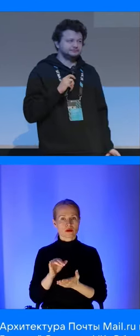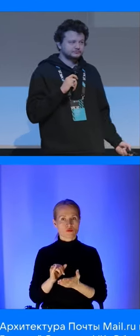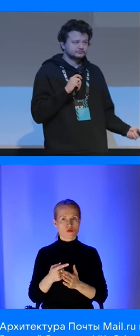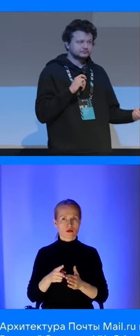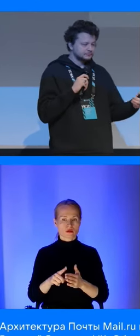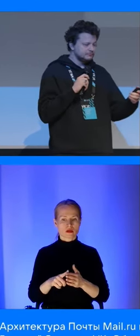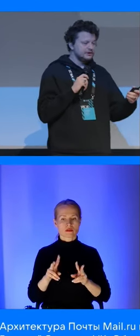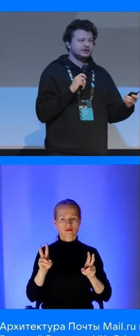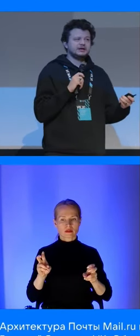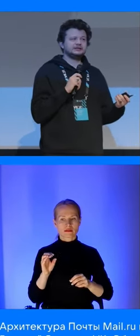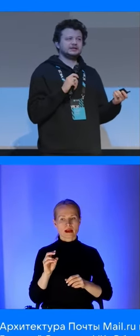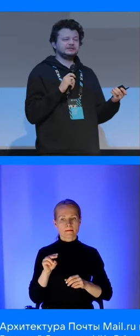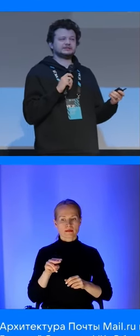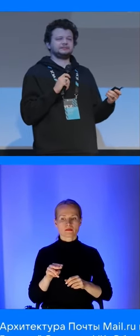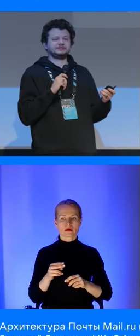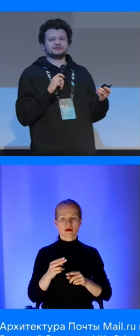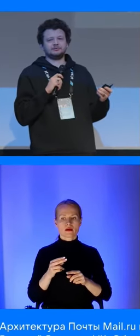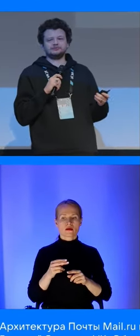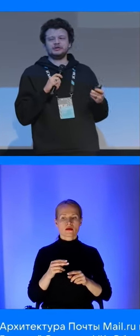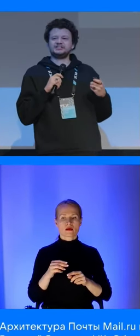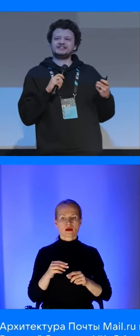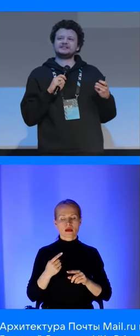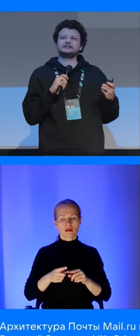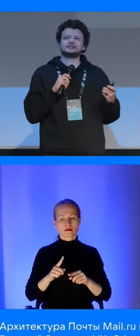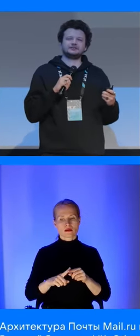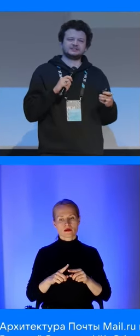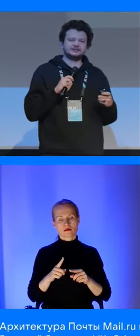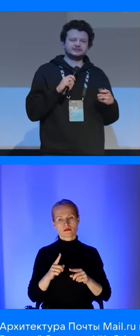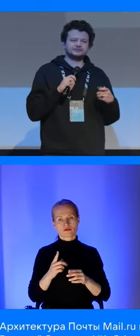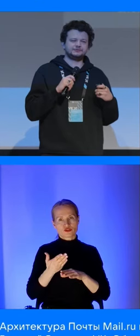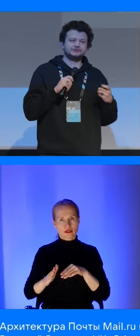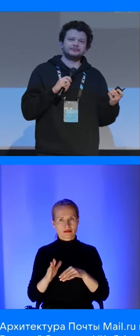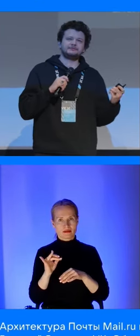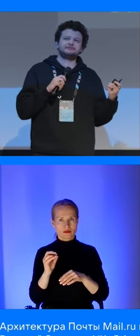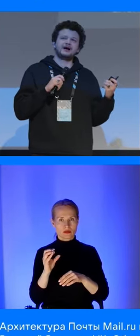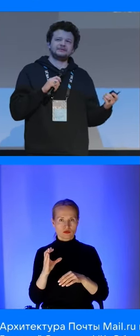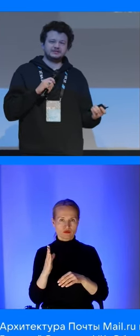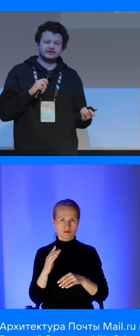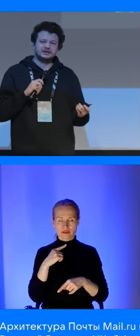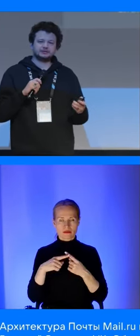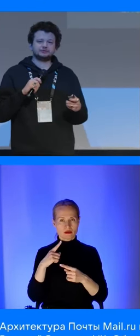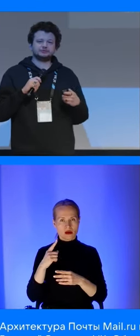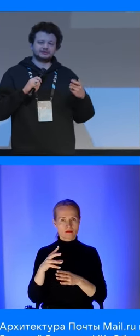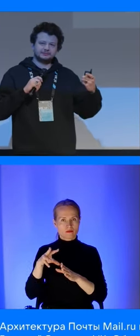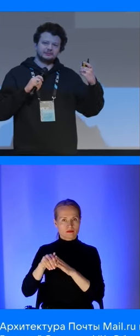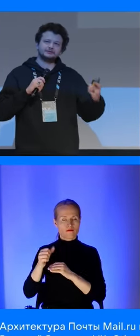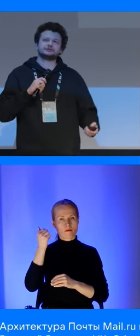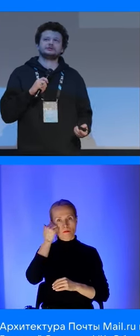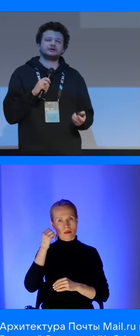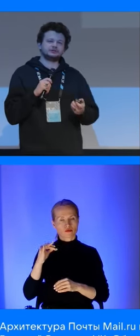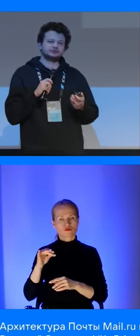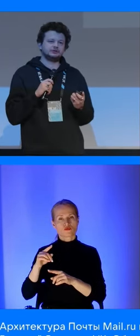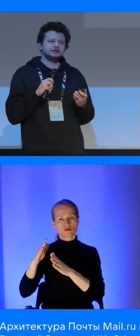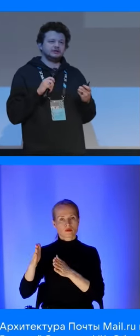Mescalito. Это индекс непосредственно пользователя. Часть индексов у нас хранится все время в памяти, для того, чтобы максимально